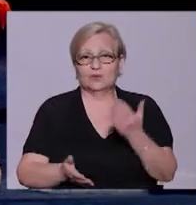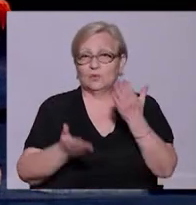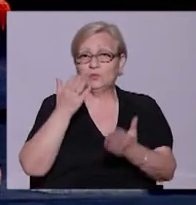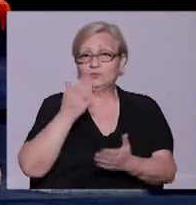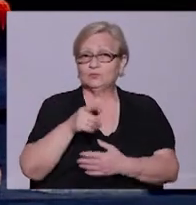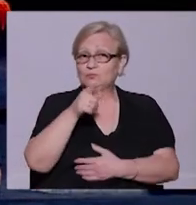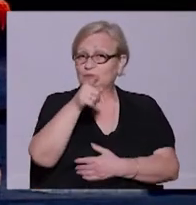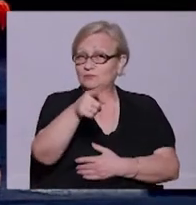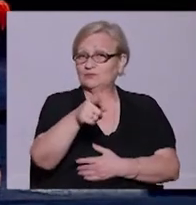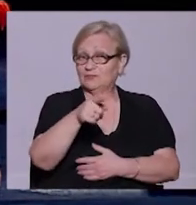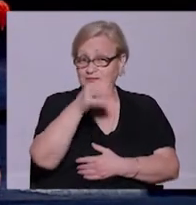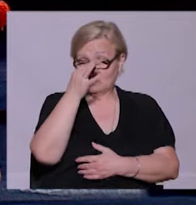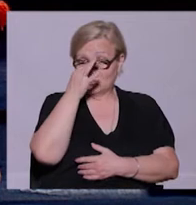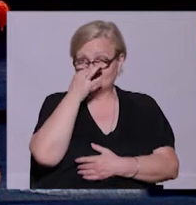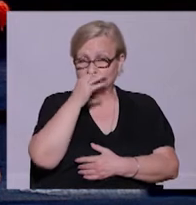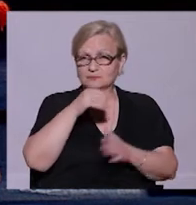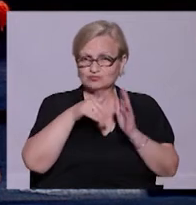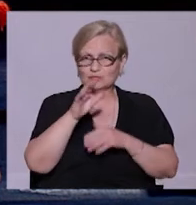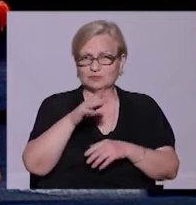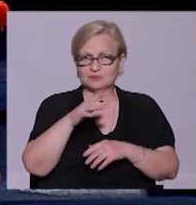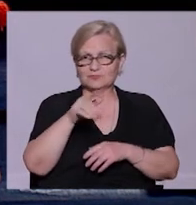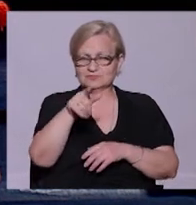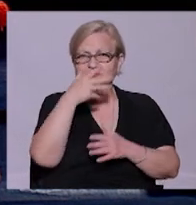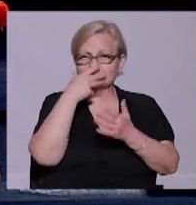მოგწონთ, ხომ არ მიწერდით საკუთარ თავს წერილებს?